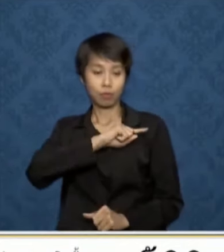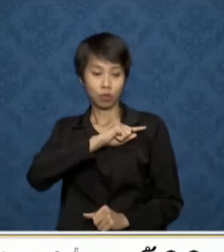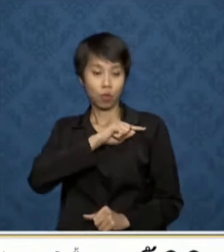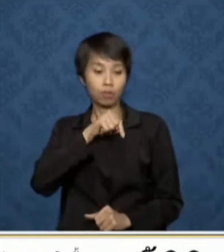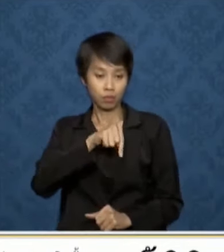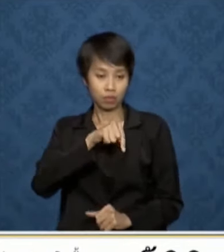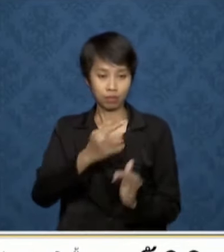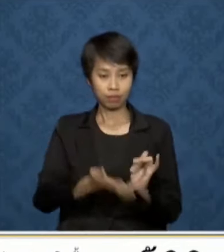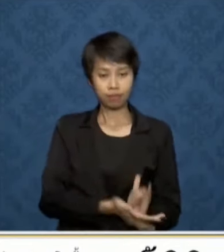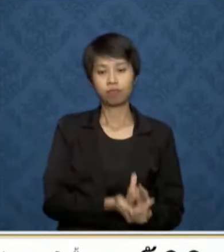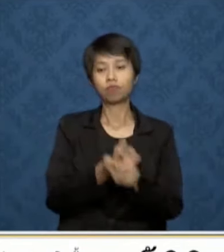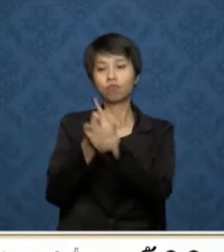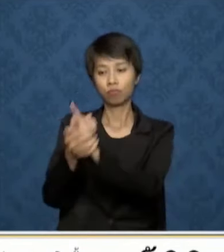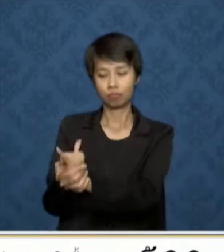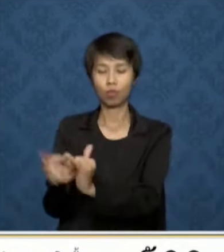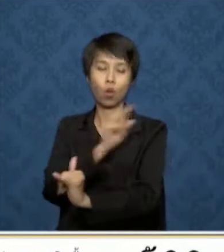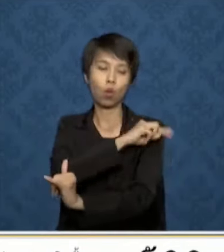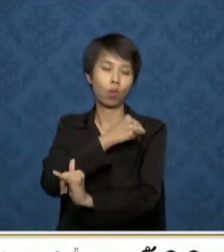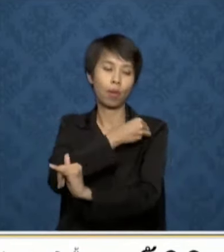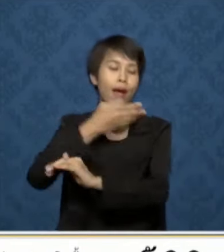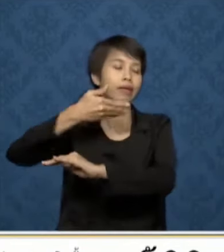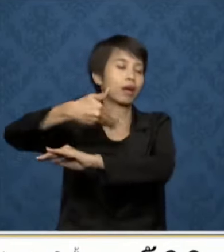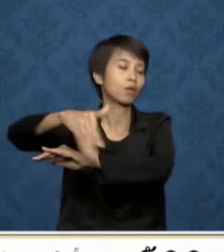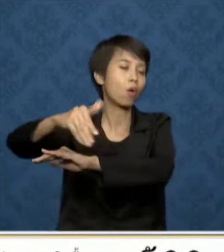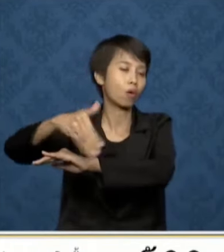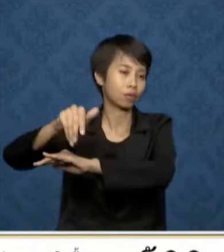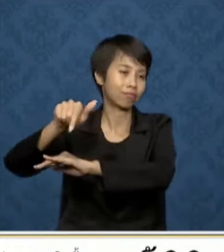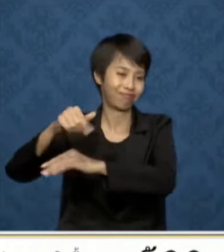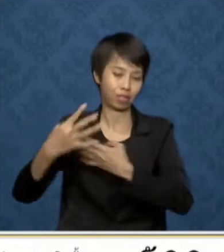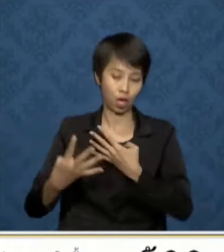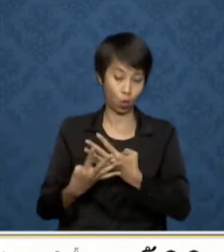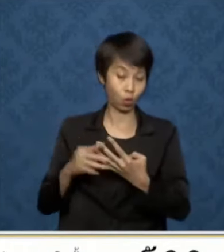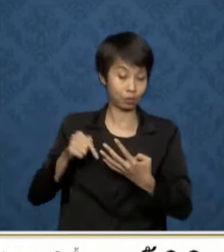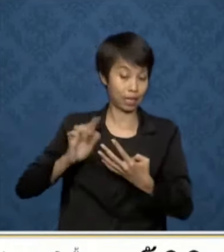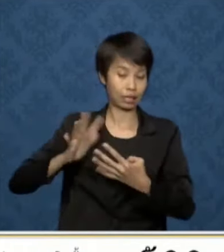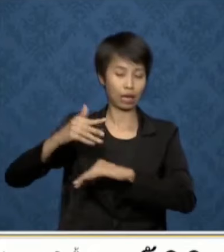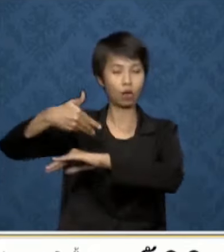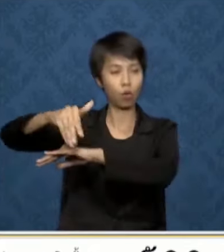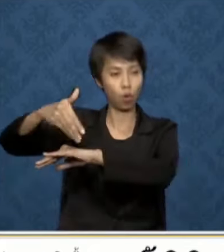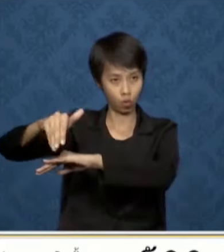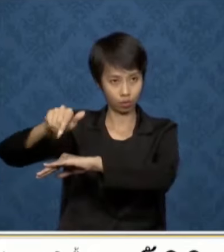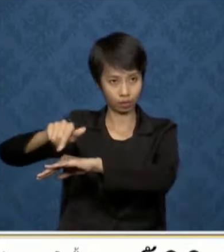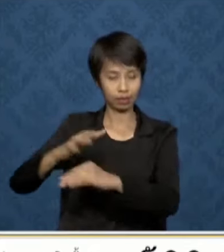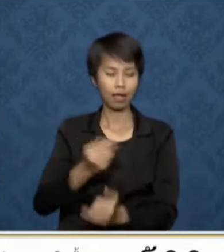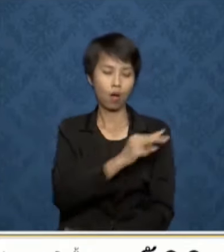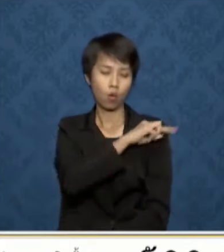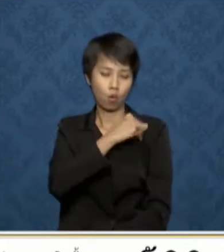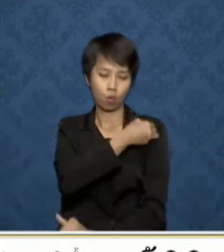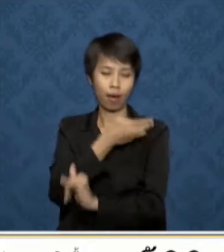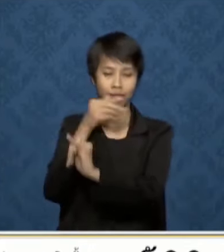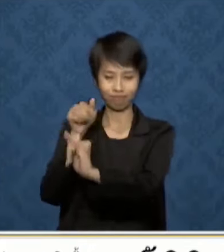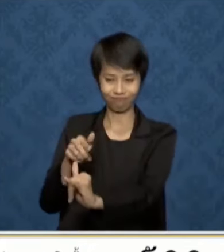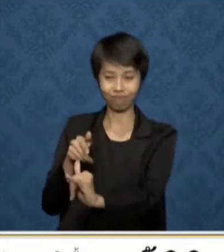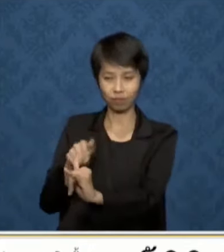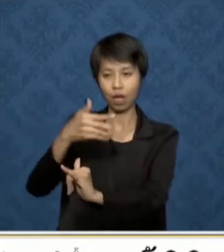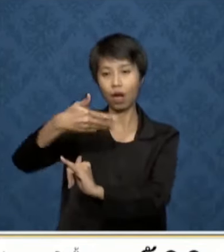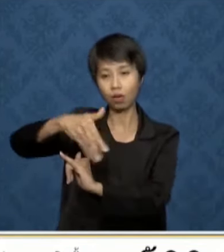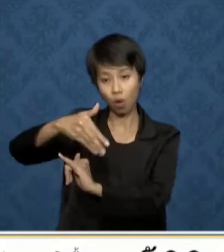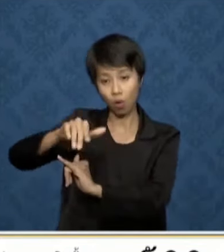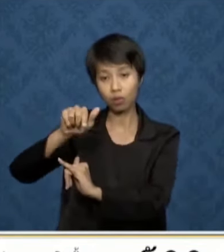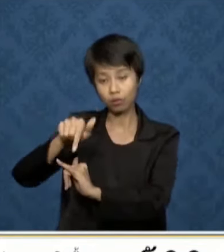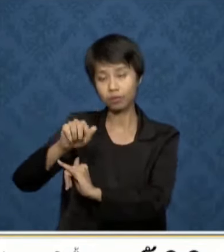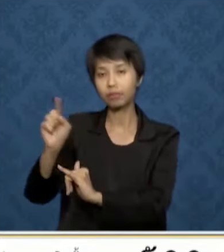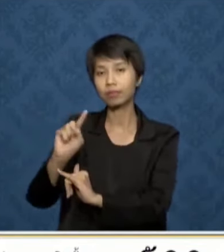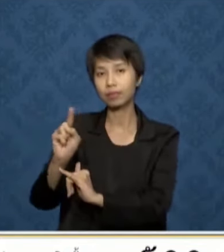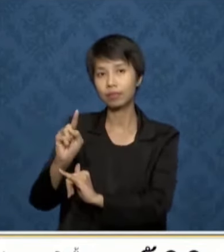ไข่เนี่ยไปทโงพยาบาลขางนอกได้ทีนี้พอไปเจอโงพยาบขางนอกเี่ครัโดยหลกของกฎหมาย